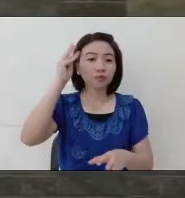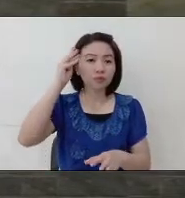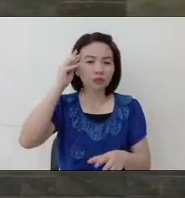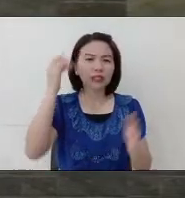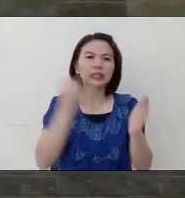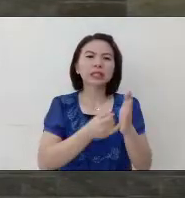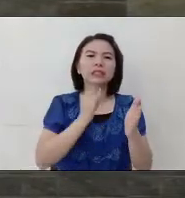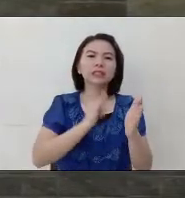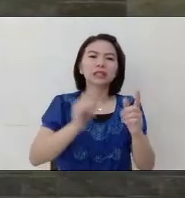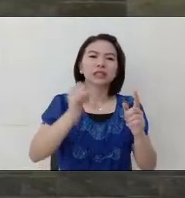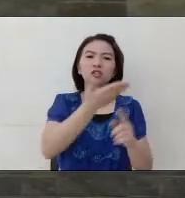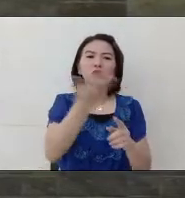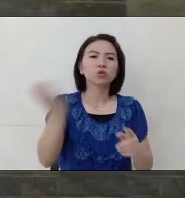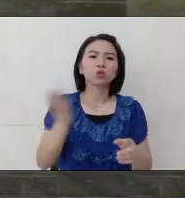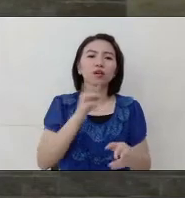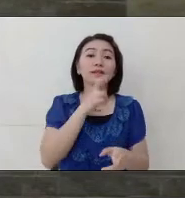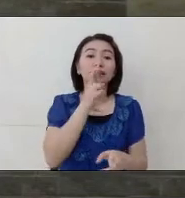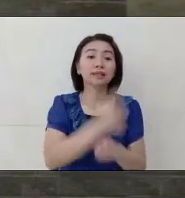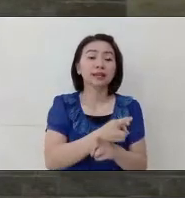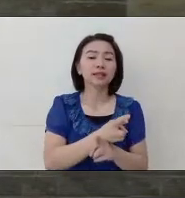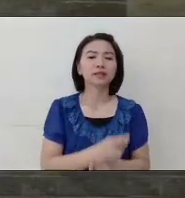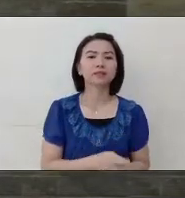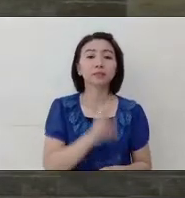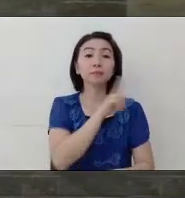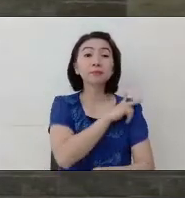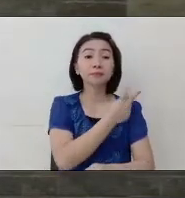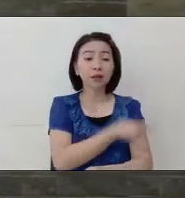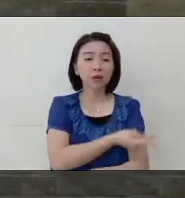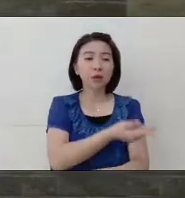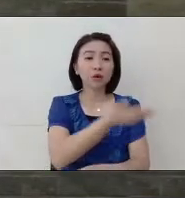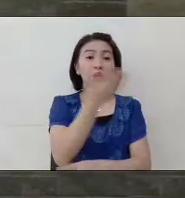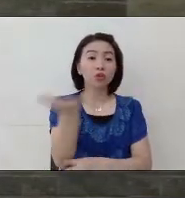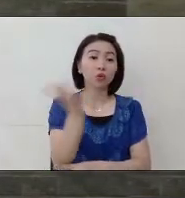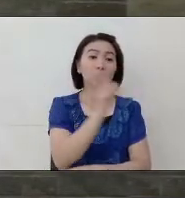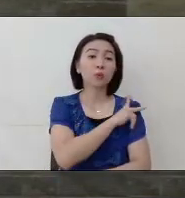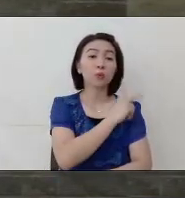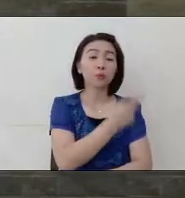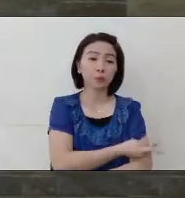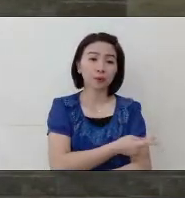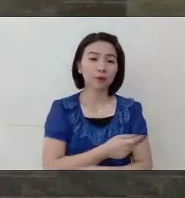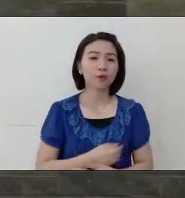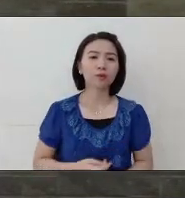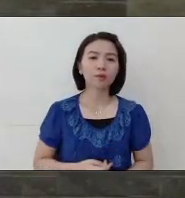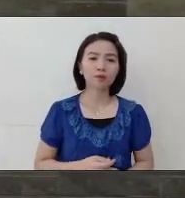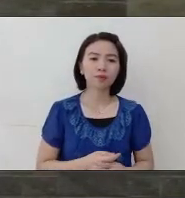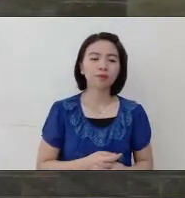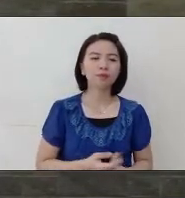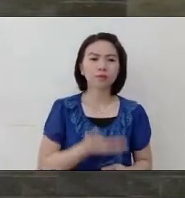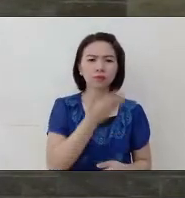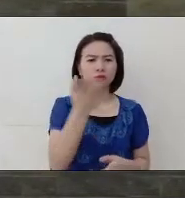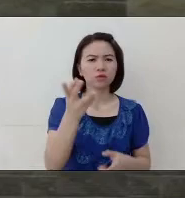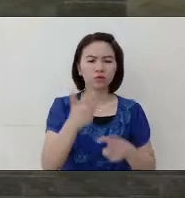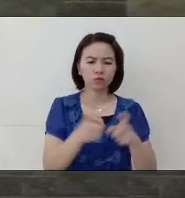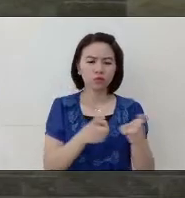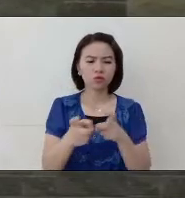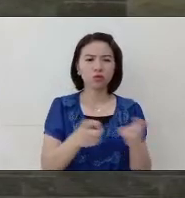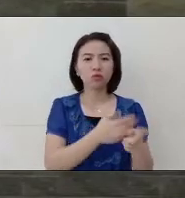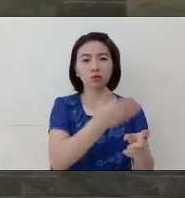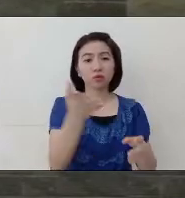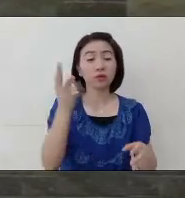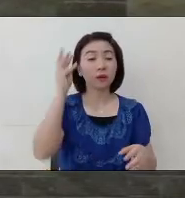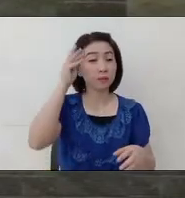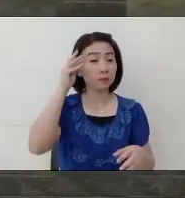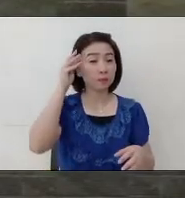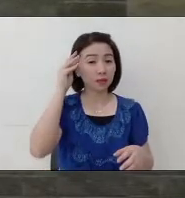i-unleash, ipakawalan. Alright? Palayain. Kontrolin mo yung mind mo, palayain mo yung